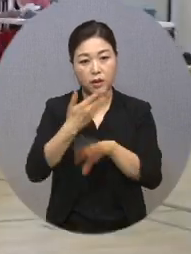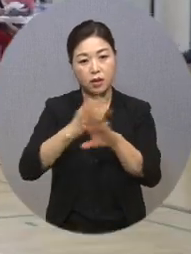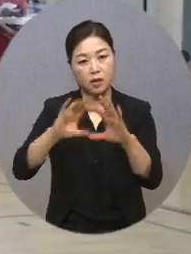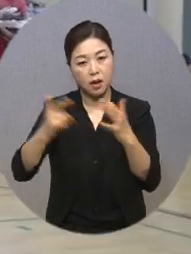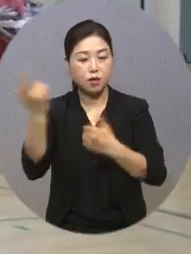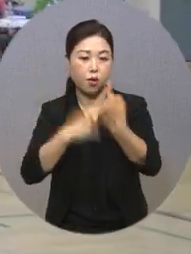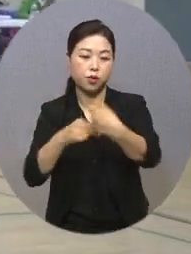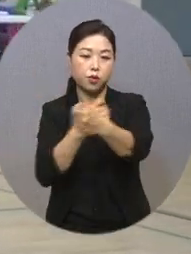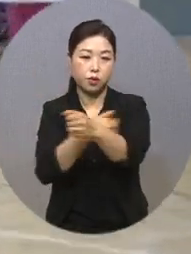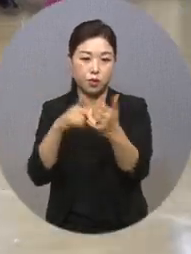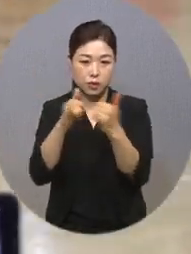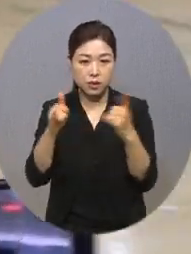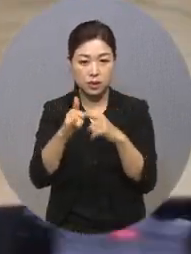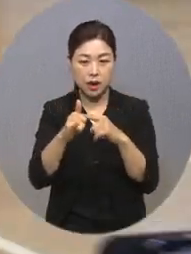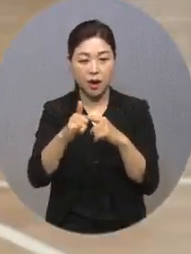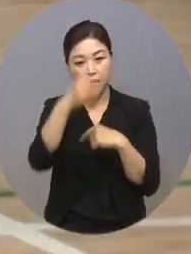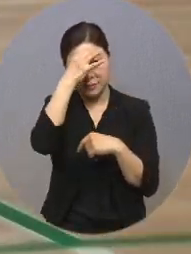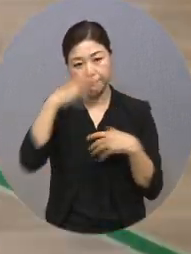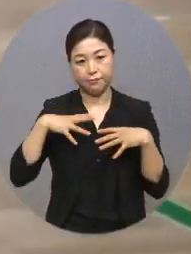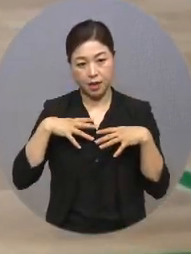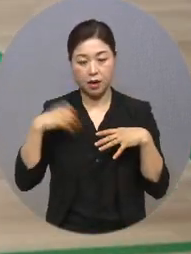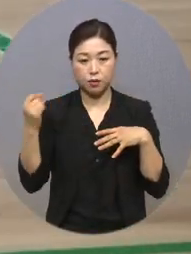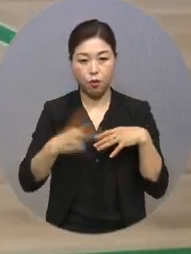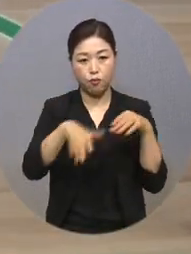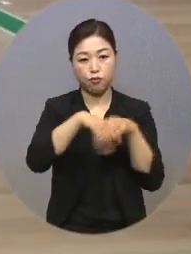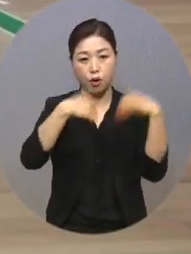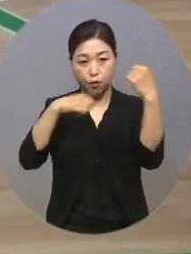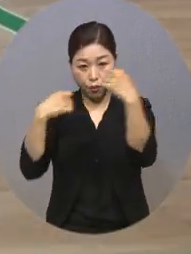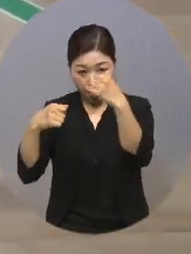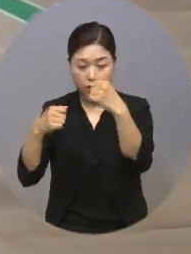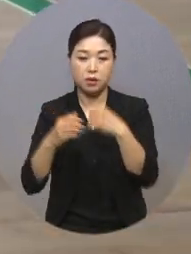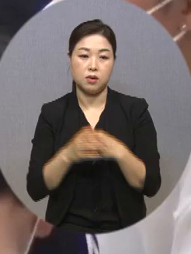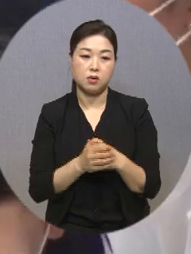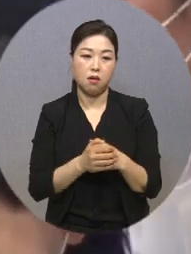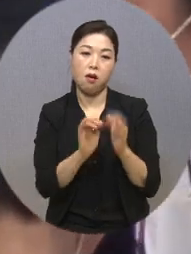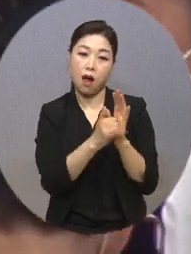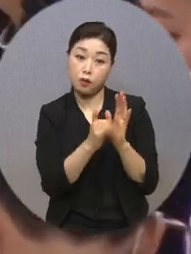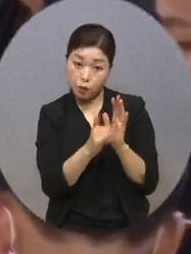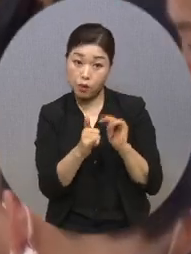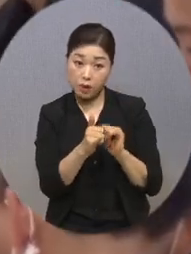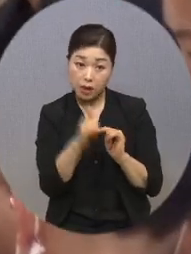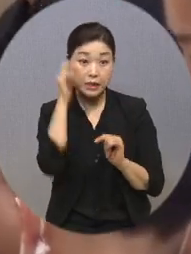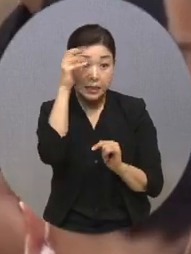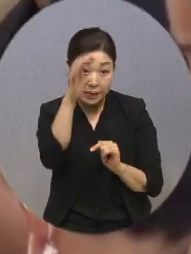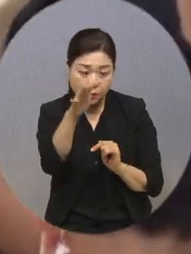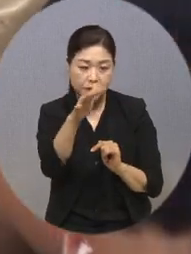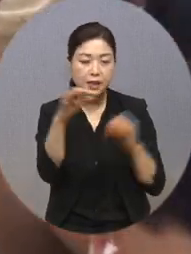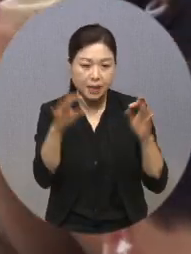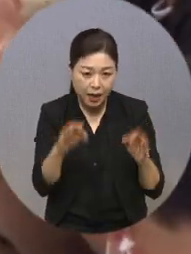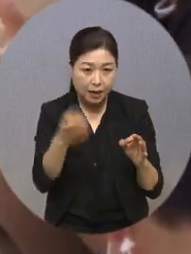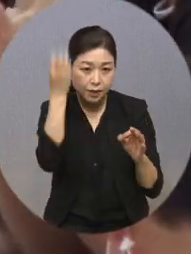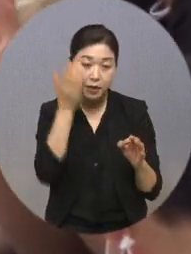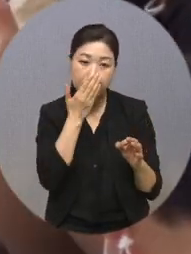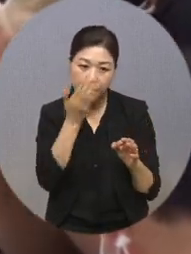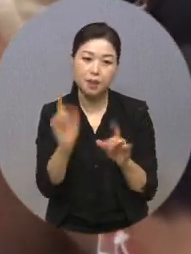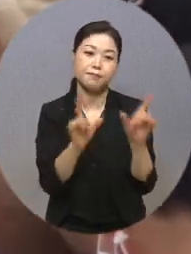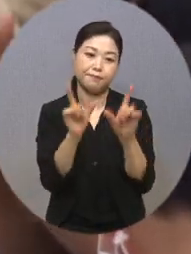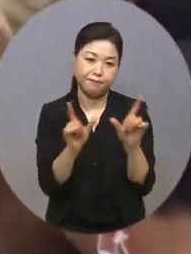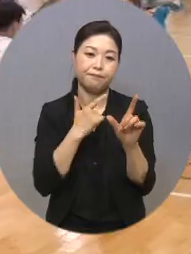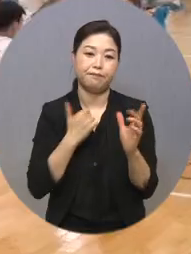문화 공연 등으로 외국인 노동자들이 가족에 대한 그리움을 잠시나마 잊을 수 있는 시간을 보냈습니다